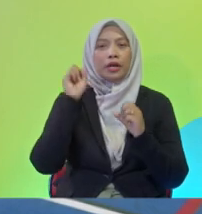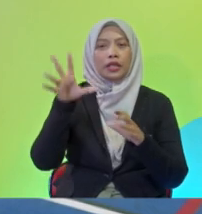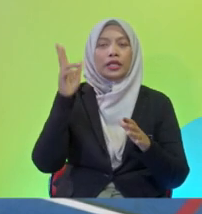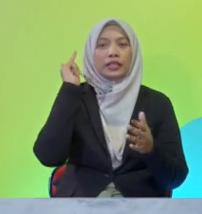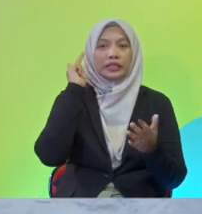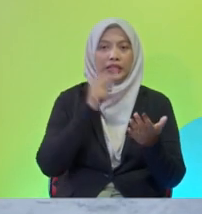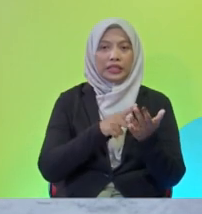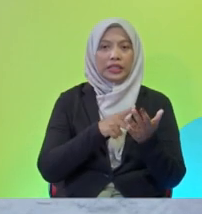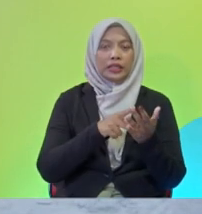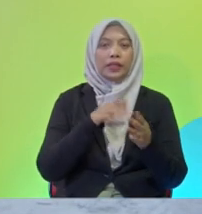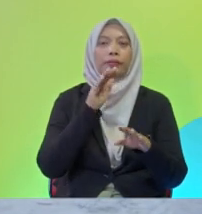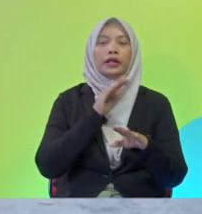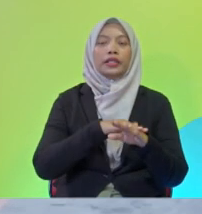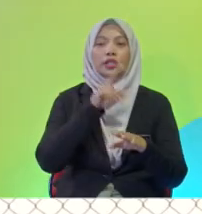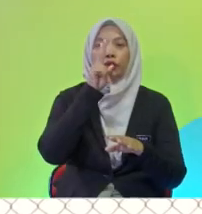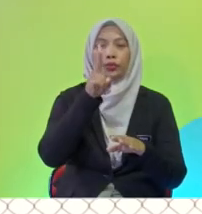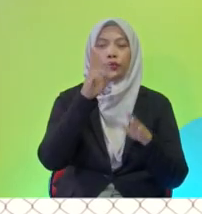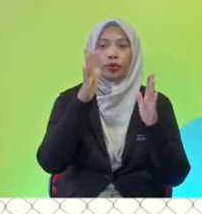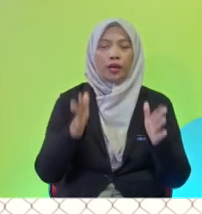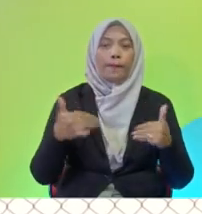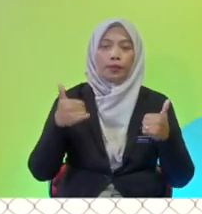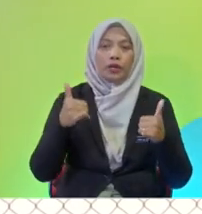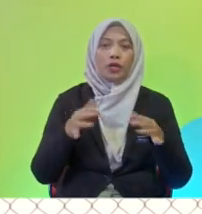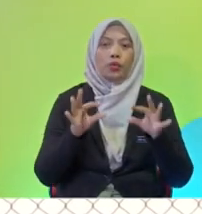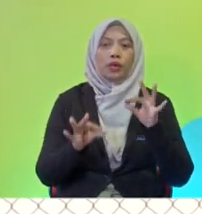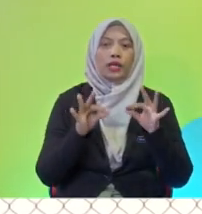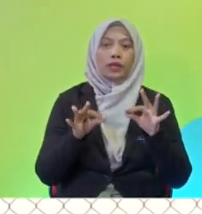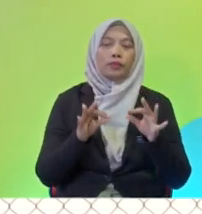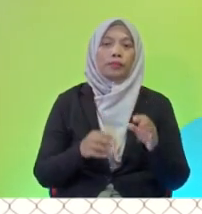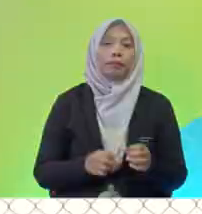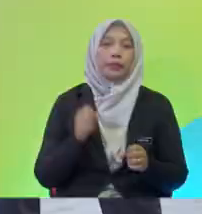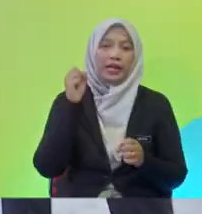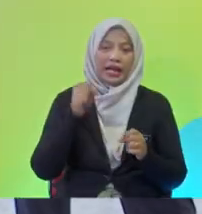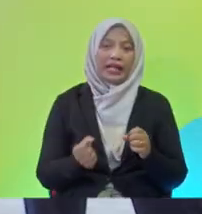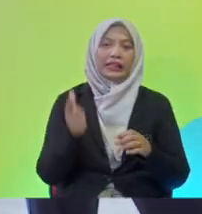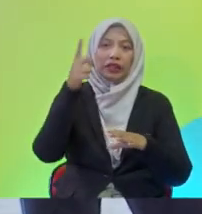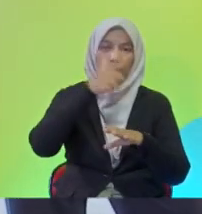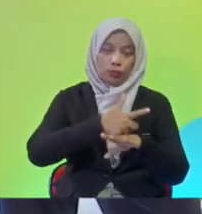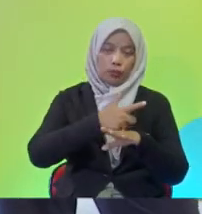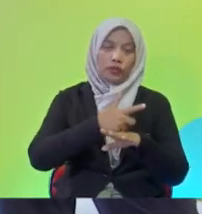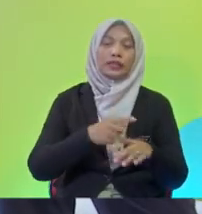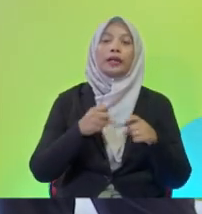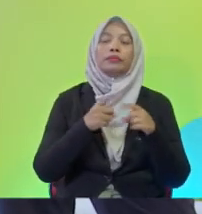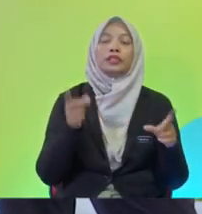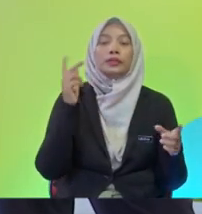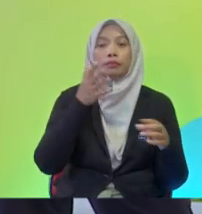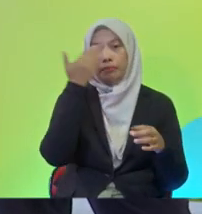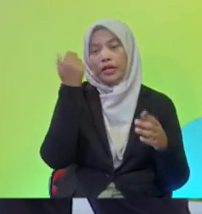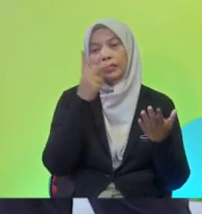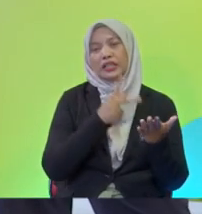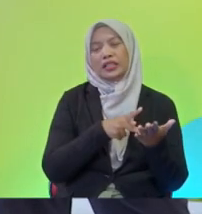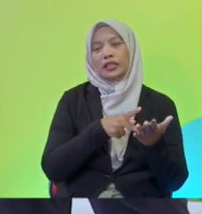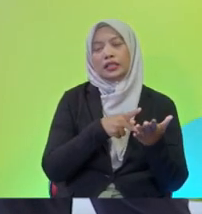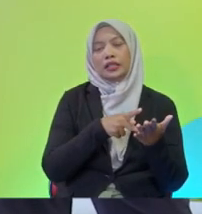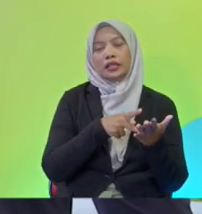kena kepada kedua-dua pemain. Kedua-dua pemain. Walaupun bola itu melantun, dia kena kepada pemain satu iaitu Ramzi. Lepas